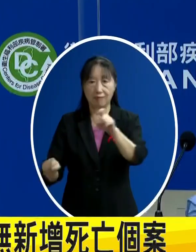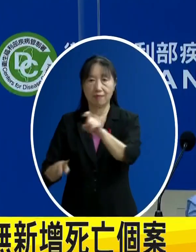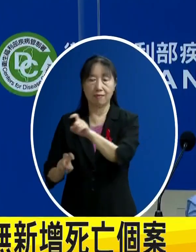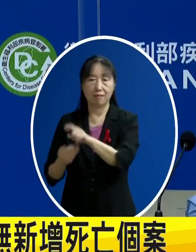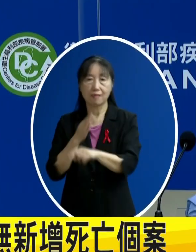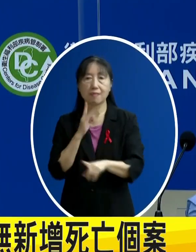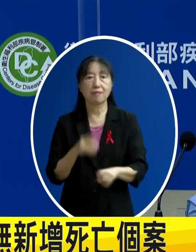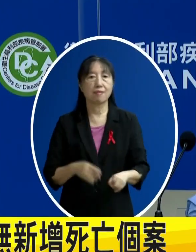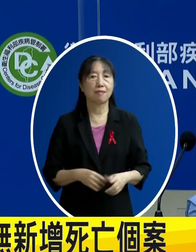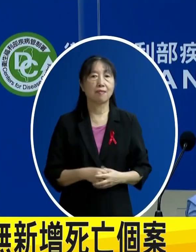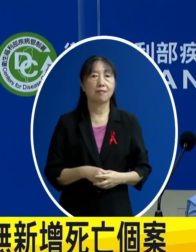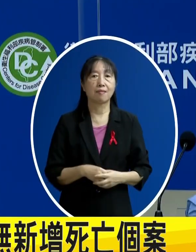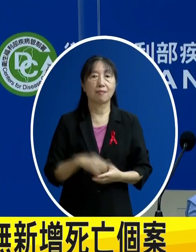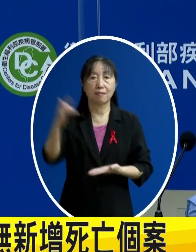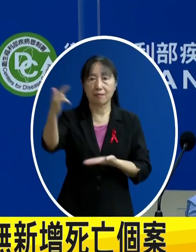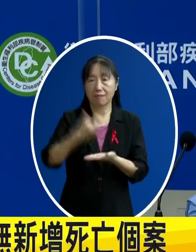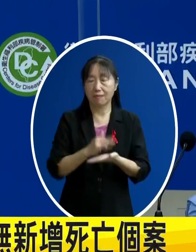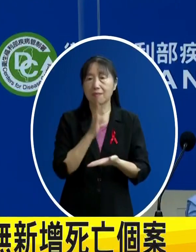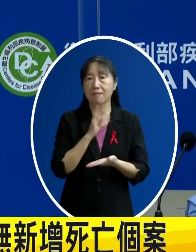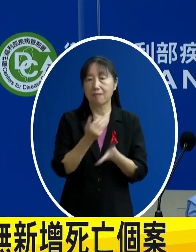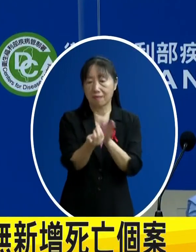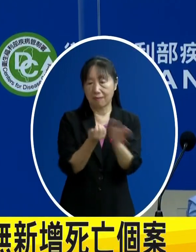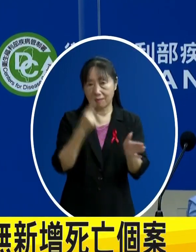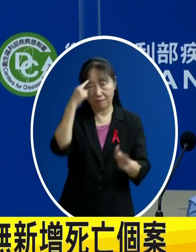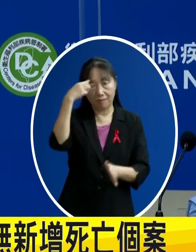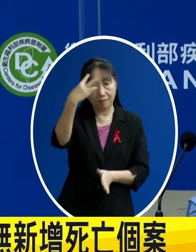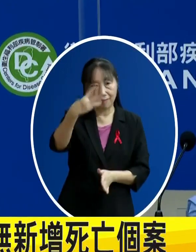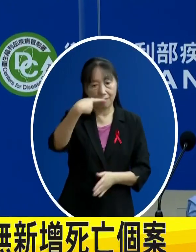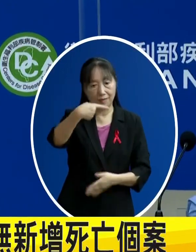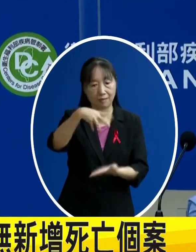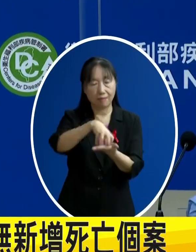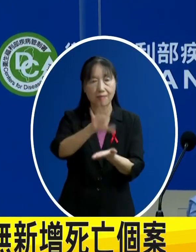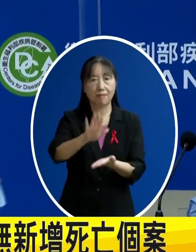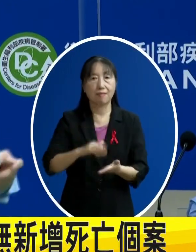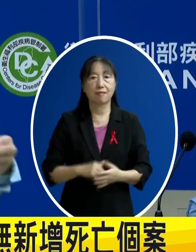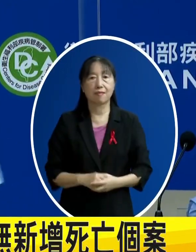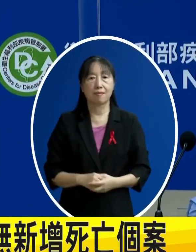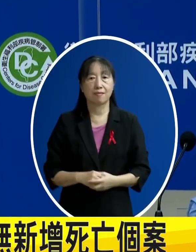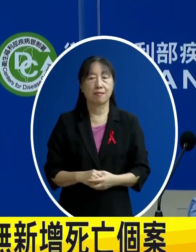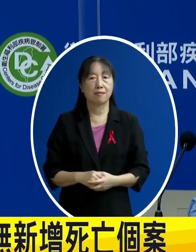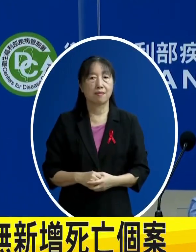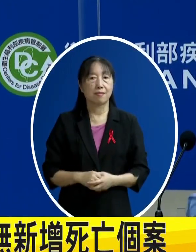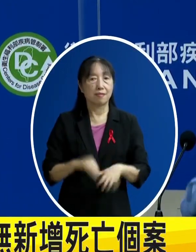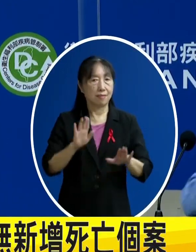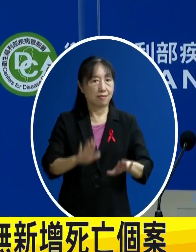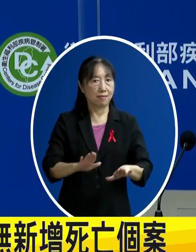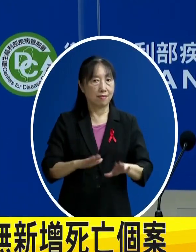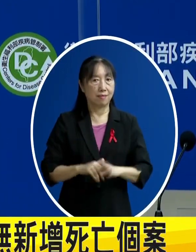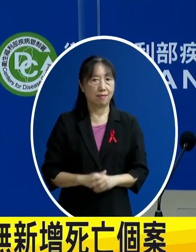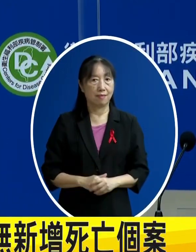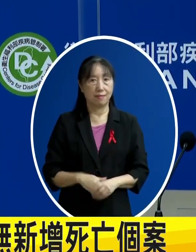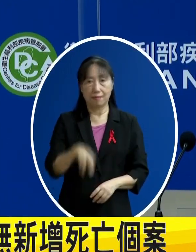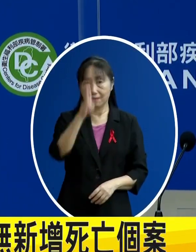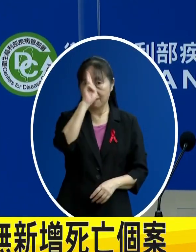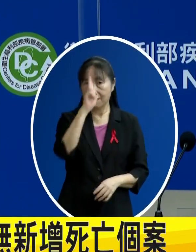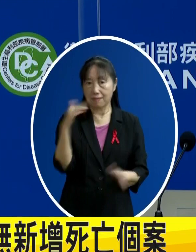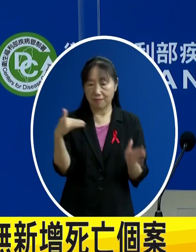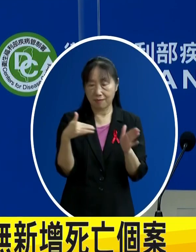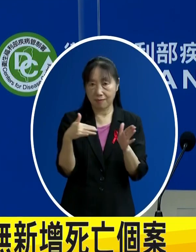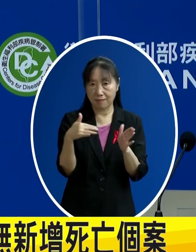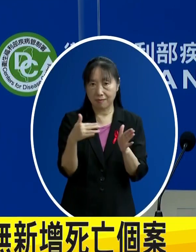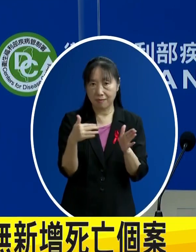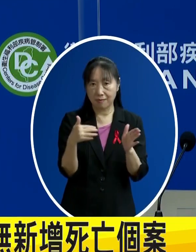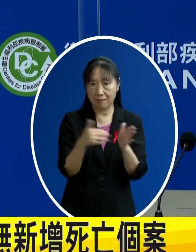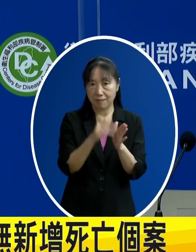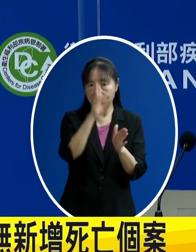29号，那皆持有搭机前3日内的检验阴性报告。另外，今天中午截止哦，就